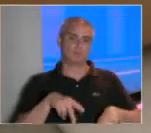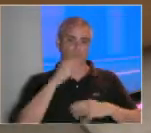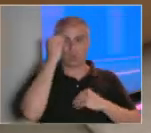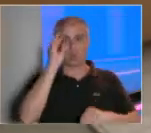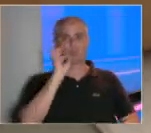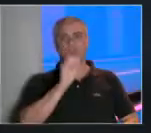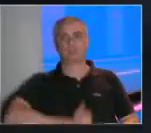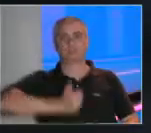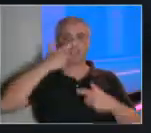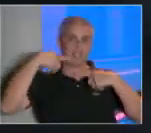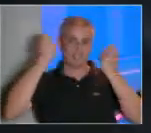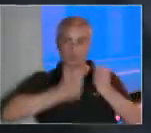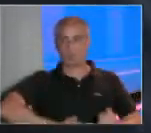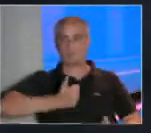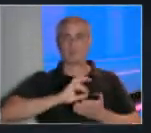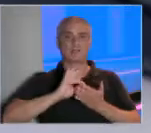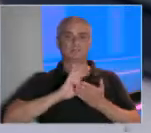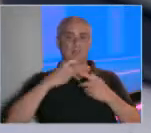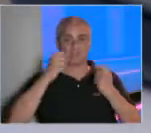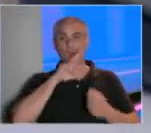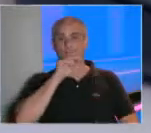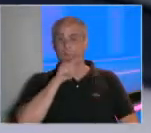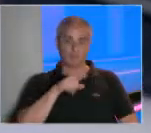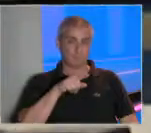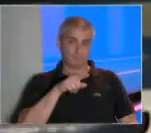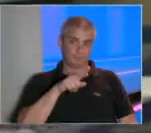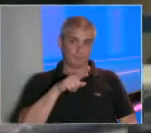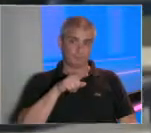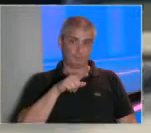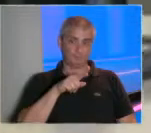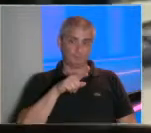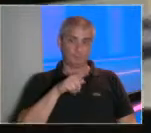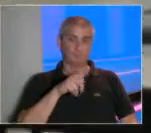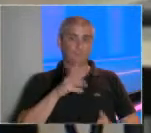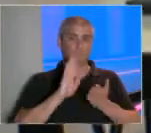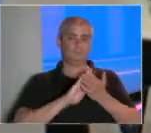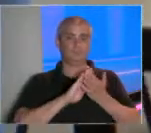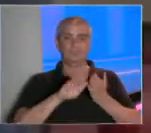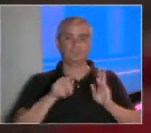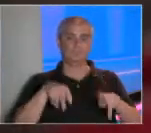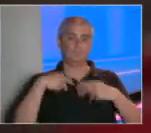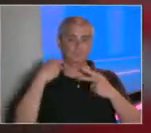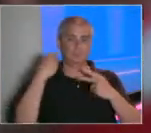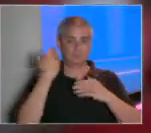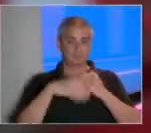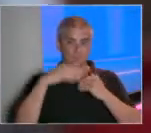להודעת שר החינוך, מנכ"ל משרד החינוך, שמדברים על כך שבגני הילדים יחזרו